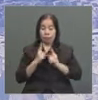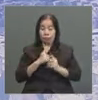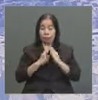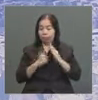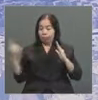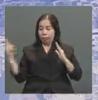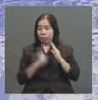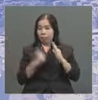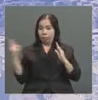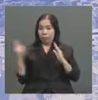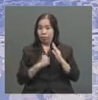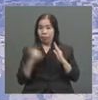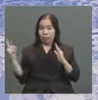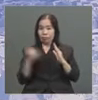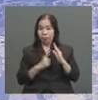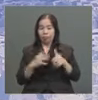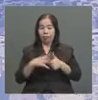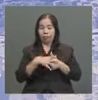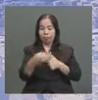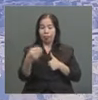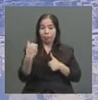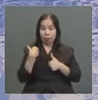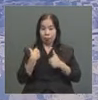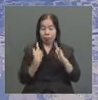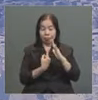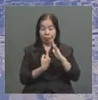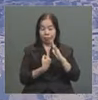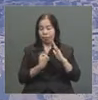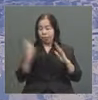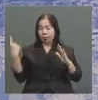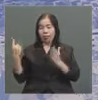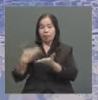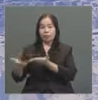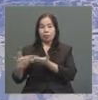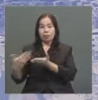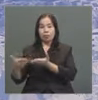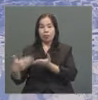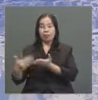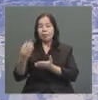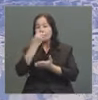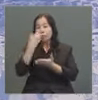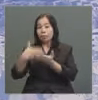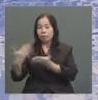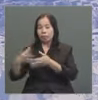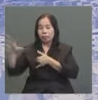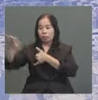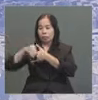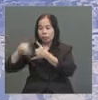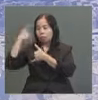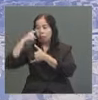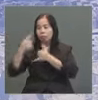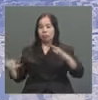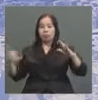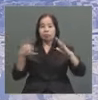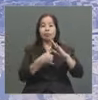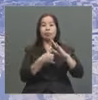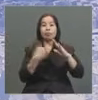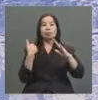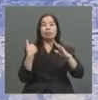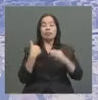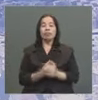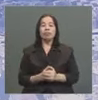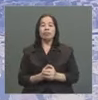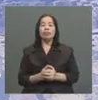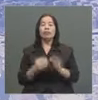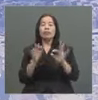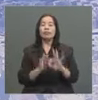าสติดกับเราแล้วเขาอาจจะไปซื้อกับข้าวซื้อของมากินก็อาจจะไปสัมผัสอะไรมาเพราะฉะนั้นยังใช้ห